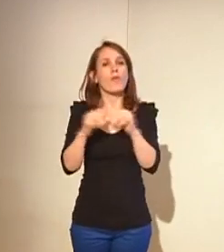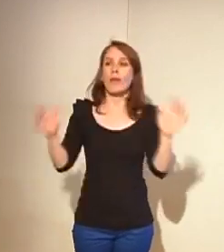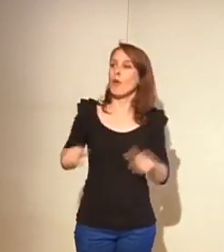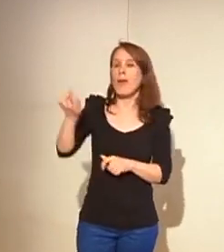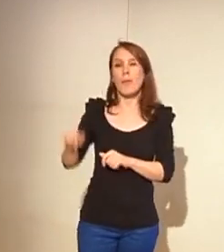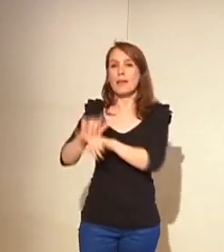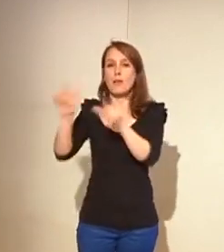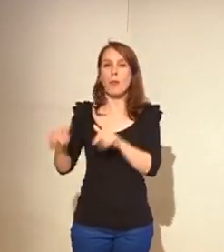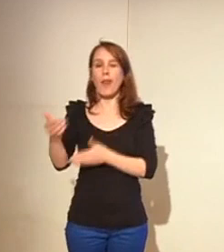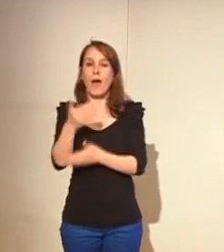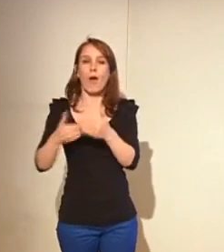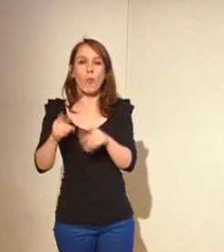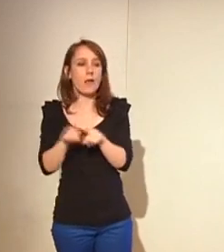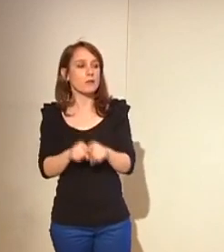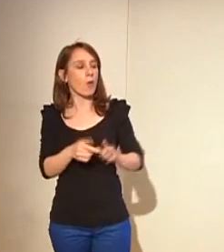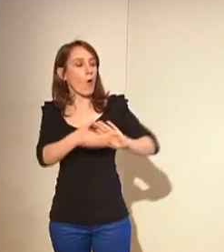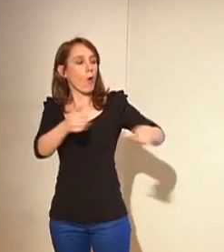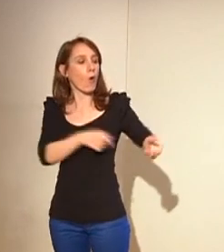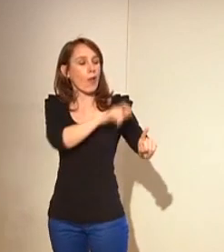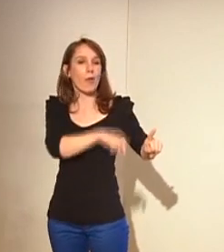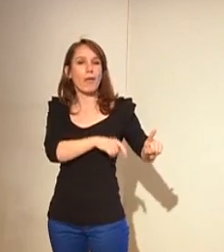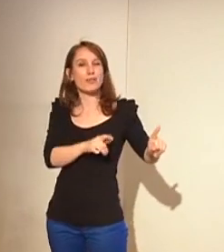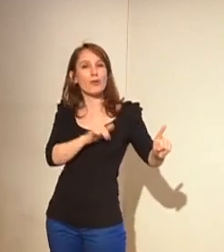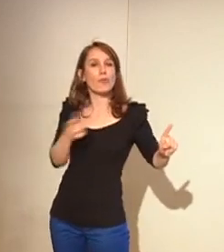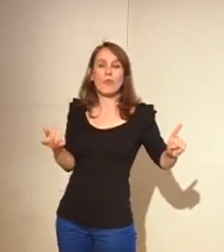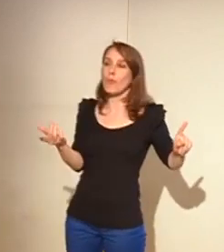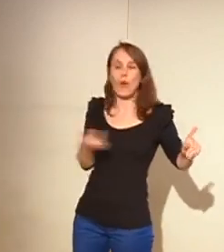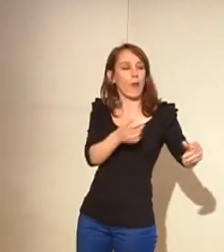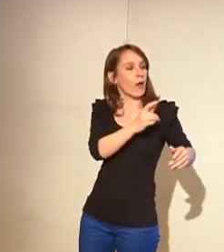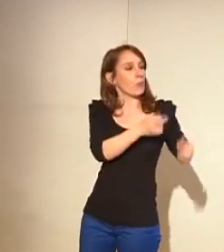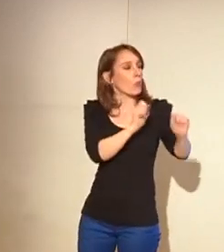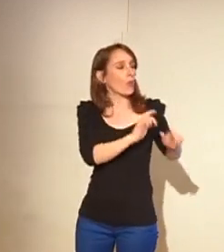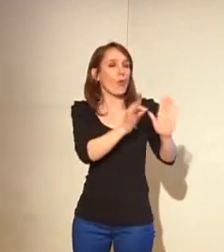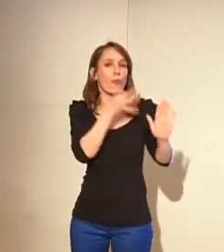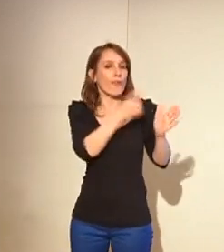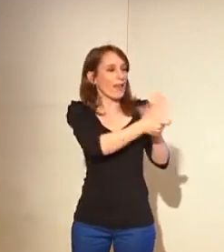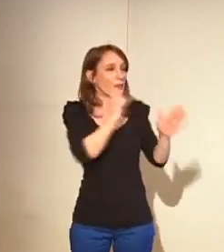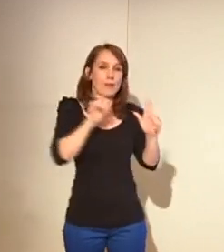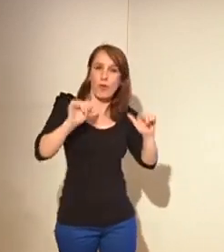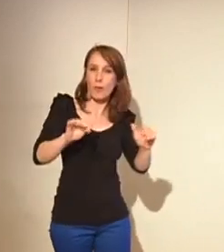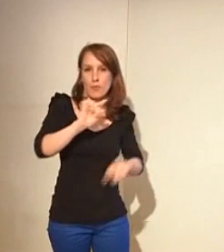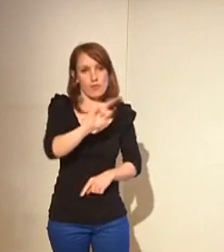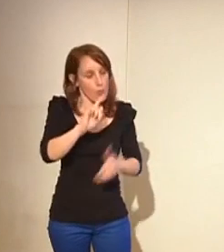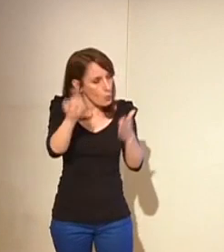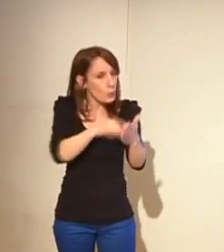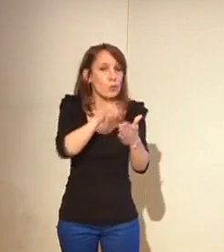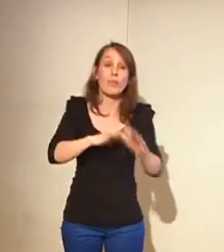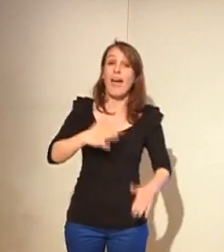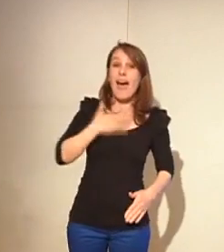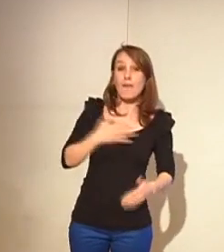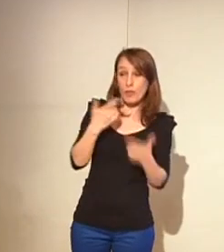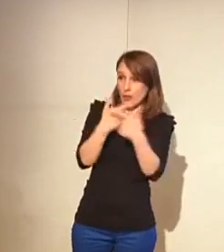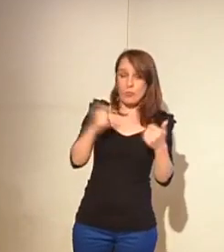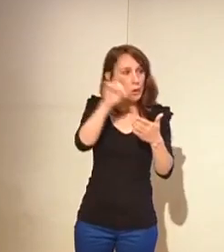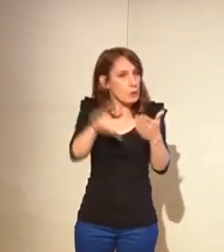avantages de nature des présidents et des vice-présidents et les ind indemisations de ces présidents les organismes